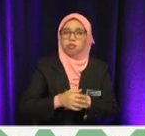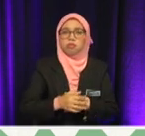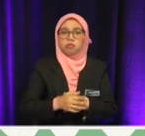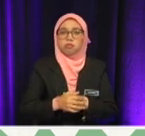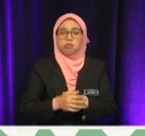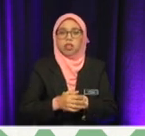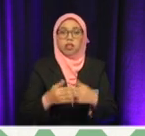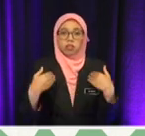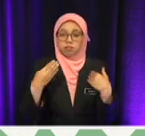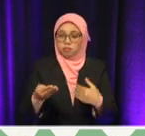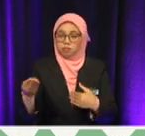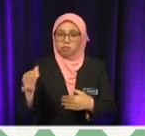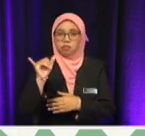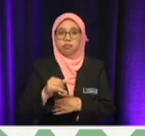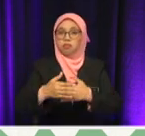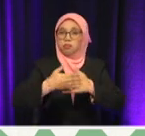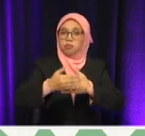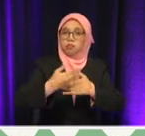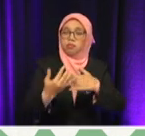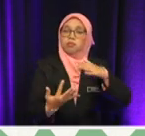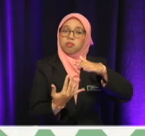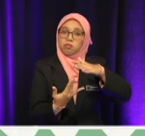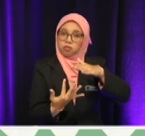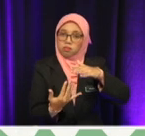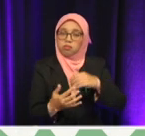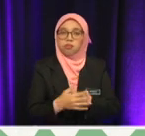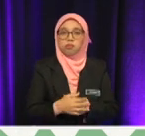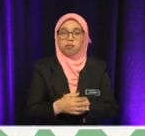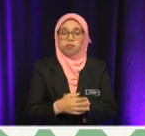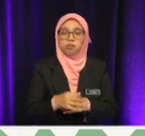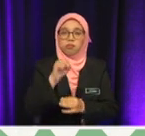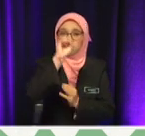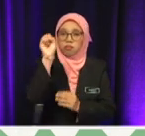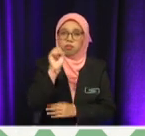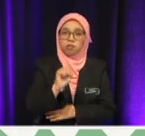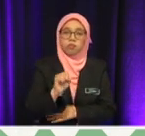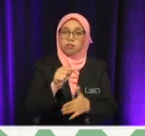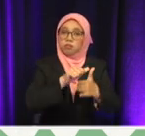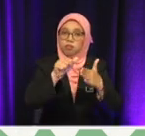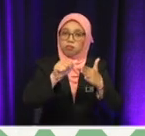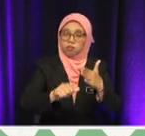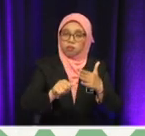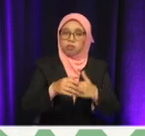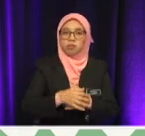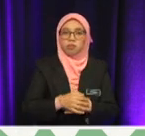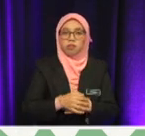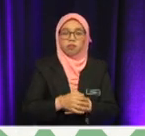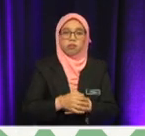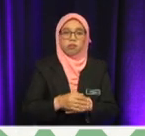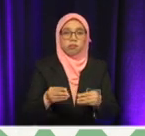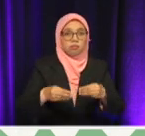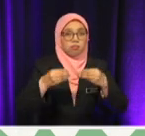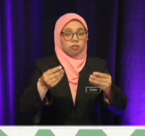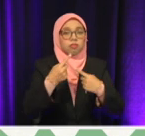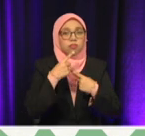minyak, plastik ataupun di dapur. Okey, soalannya terakhir untuk soalan pertama, cadangkan 2